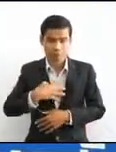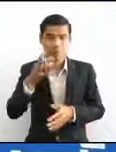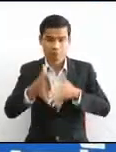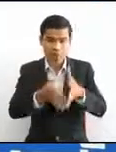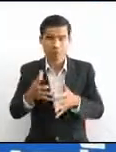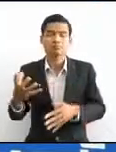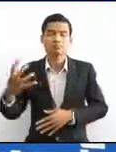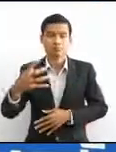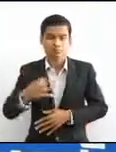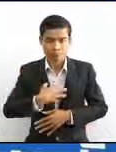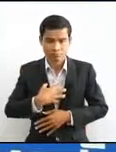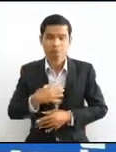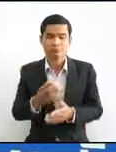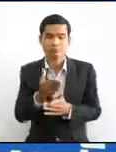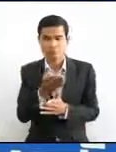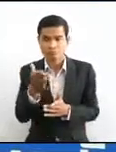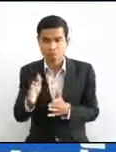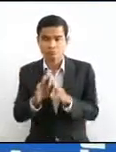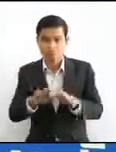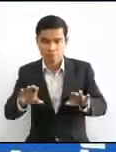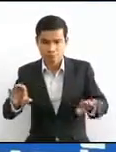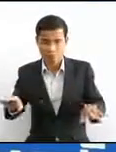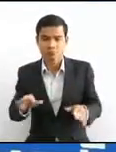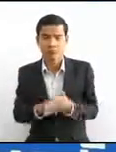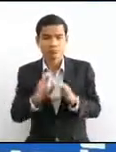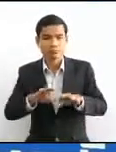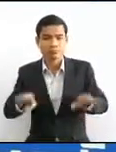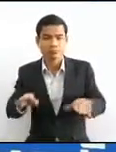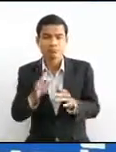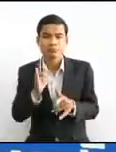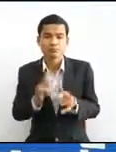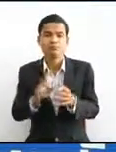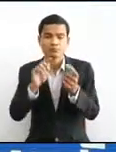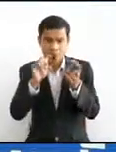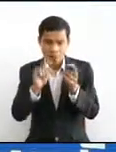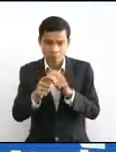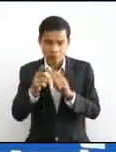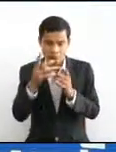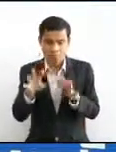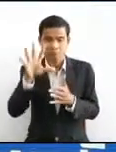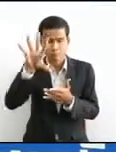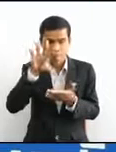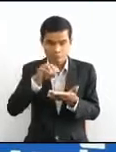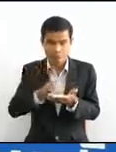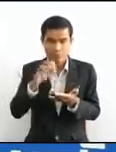trai ớt con cha là con từng ngọc ní ba con cài rồi hỏi con